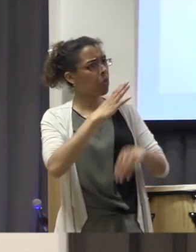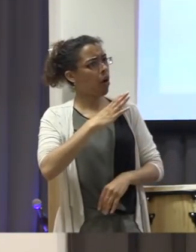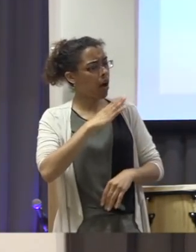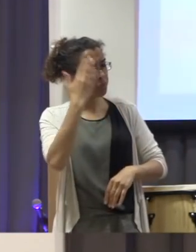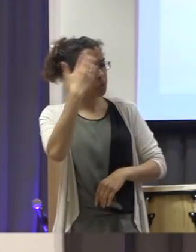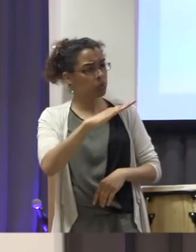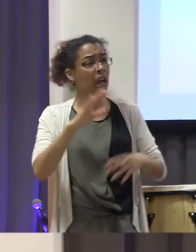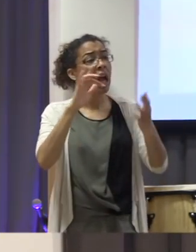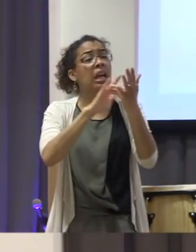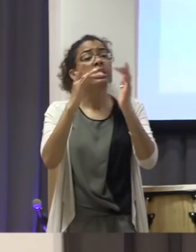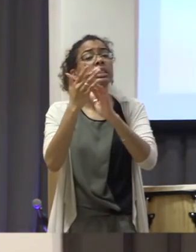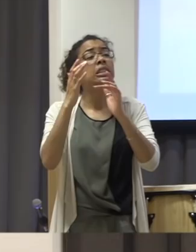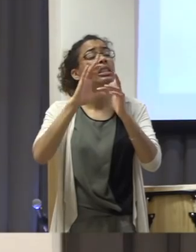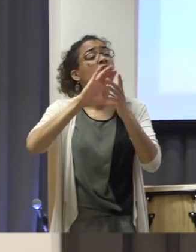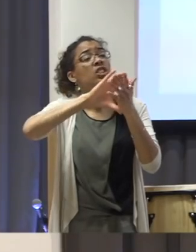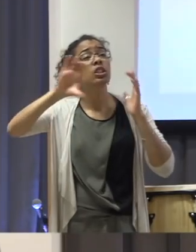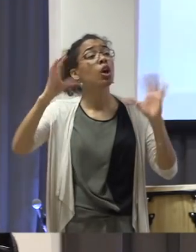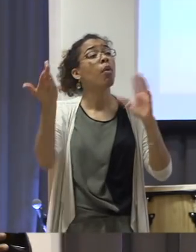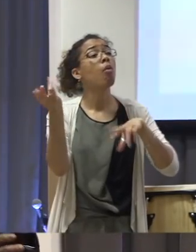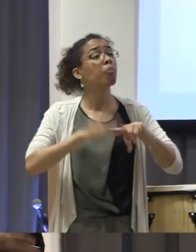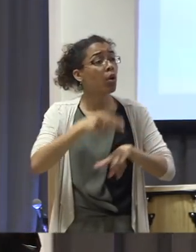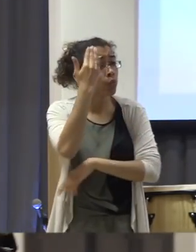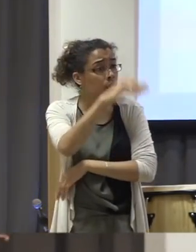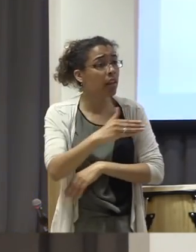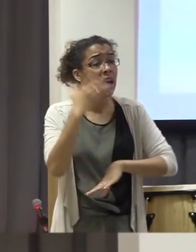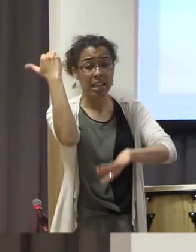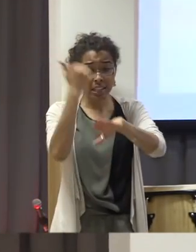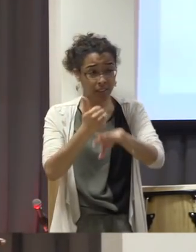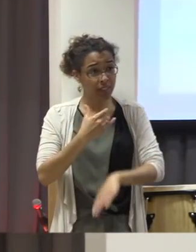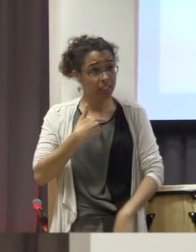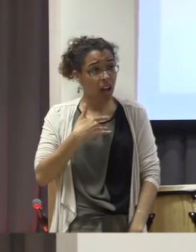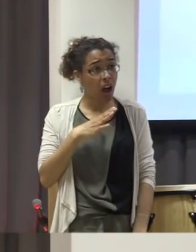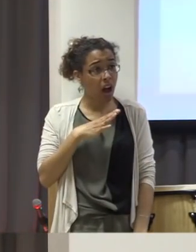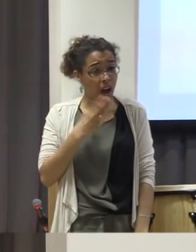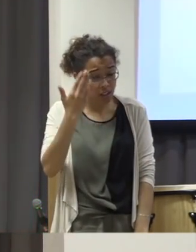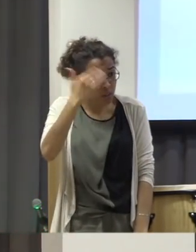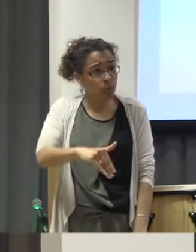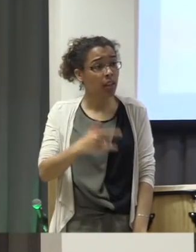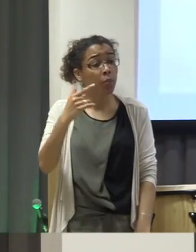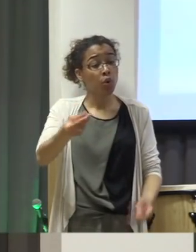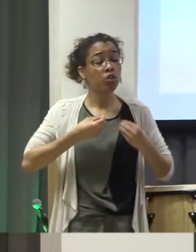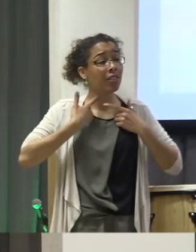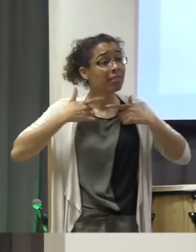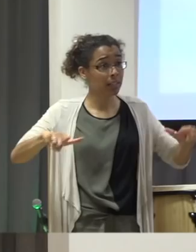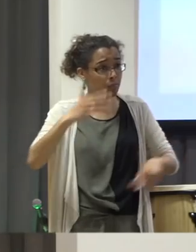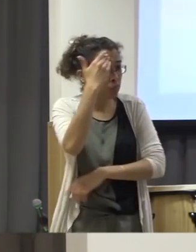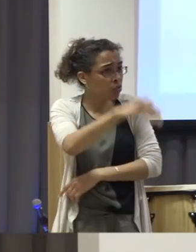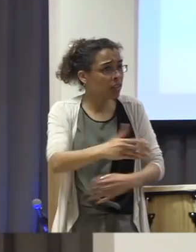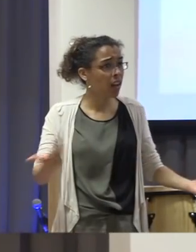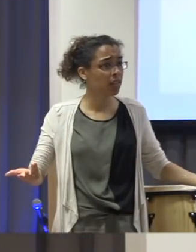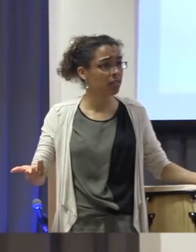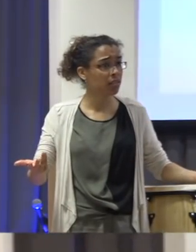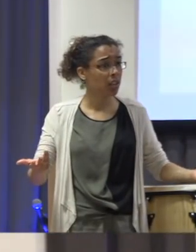comment Christ est mort. Quel sacrifice a-t-il fait pour que tu puisses, toi, être libre? Autrement, c'était